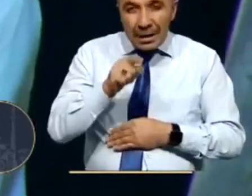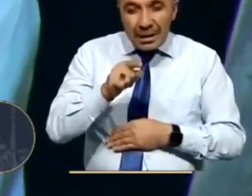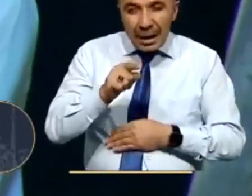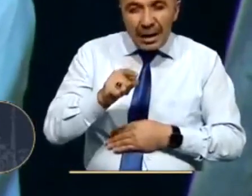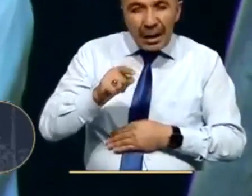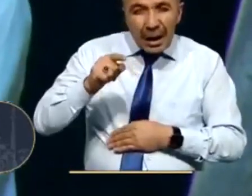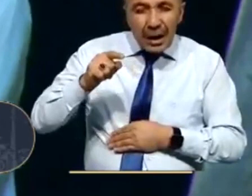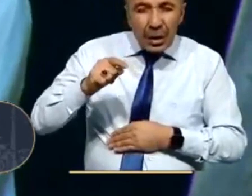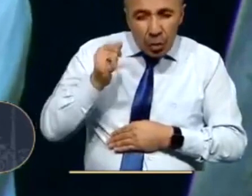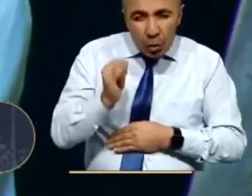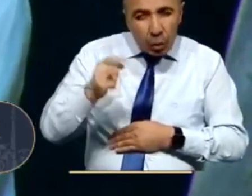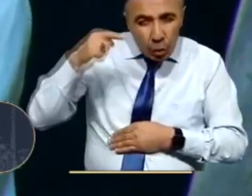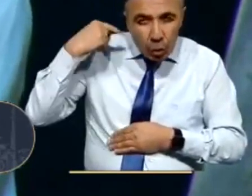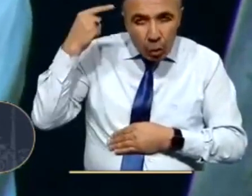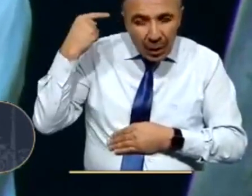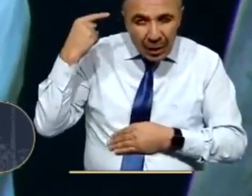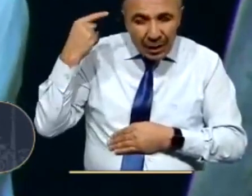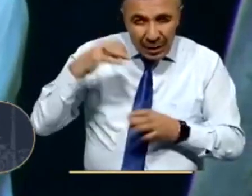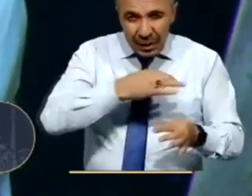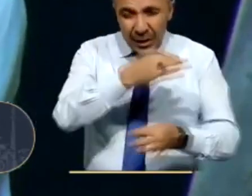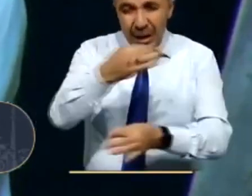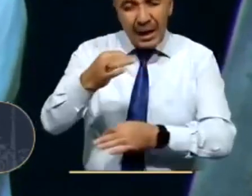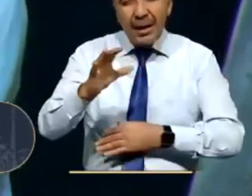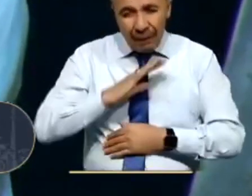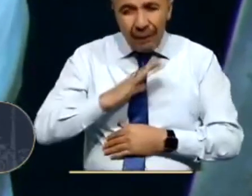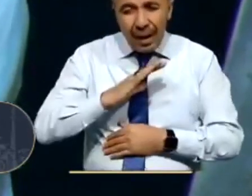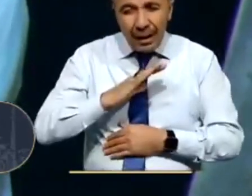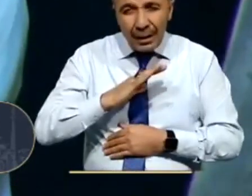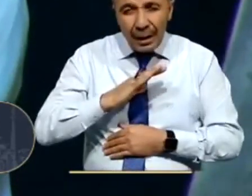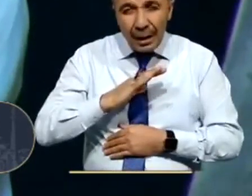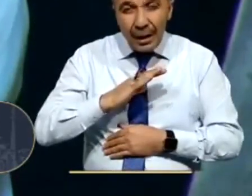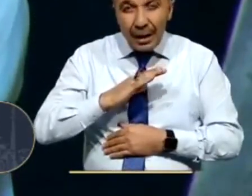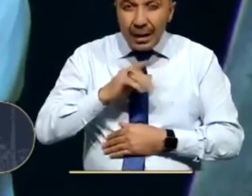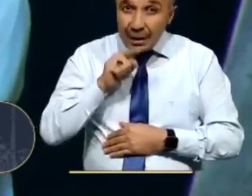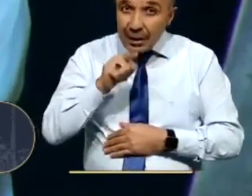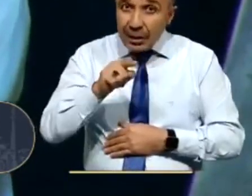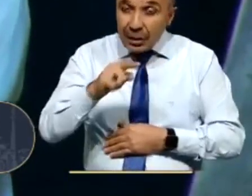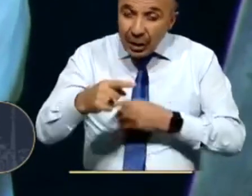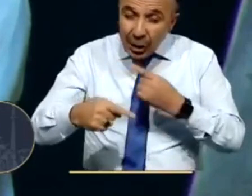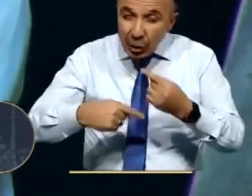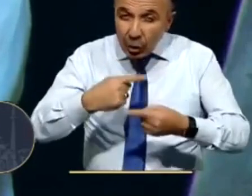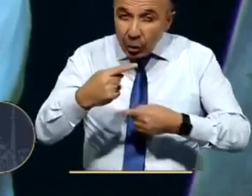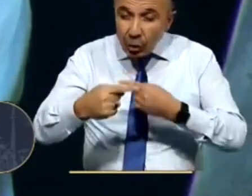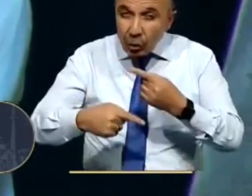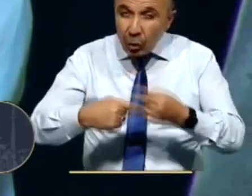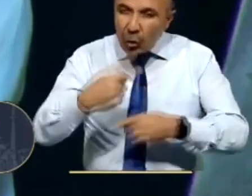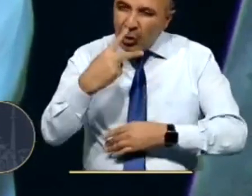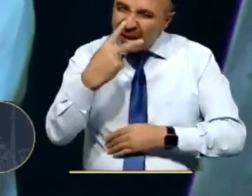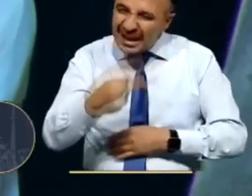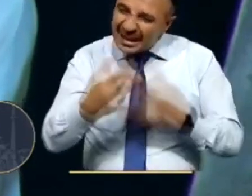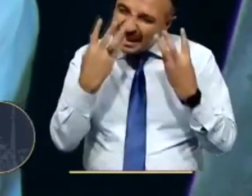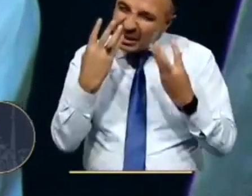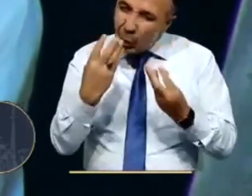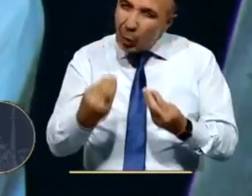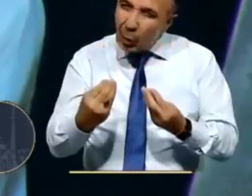kin tutanlar var ya, işte soyu zürriyeti kesik olan